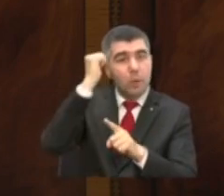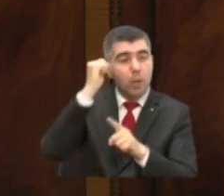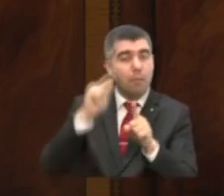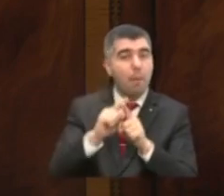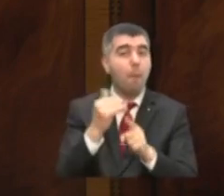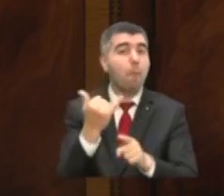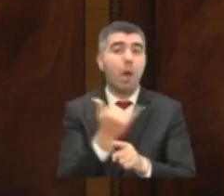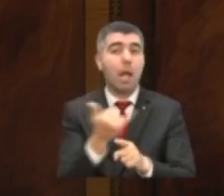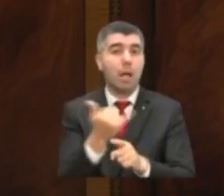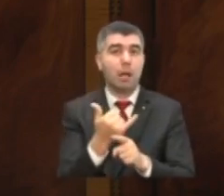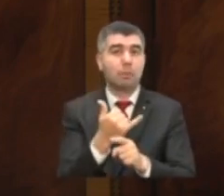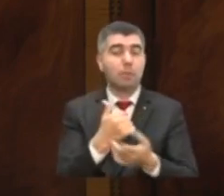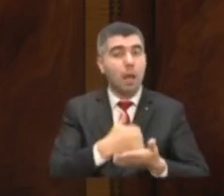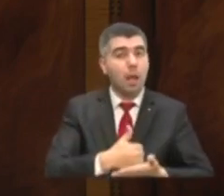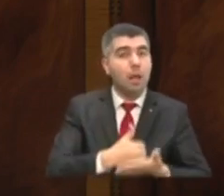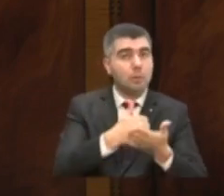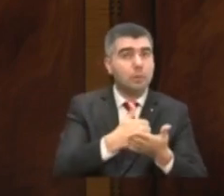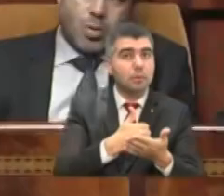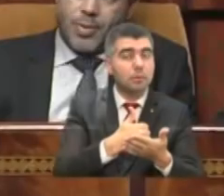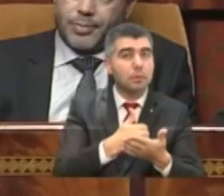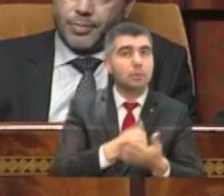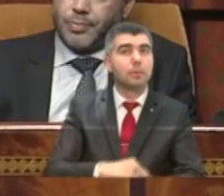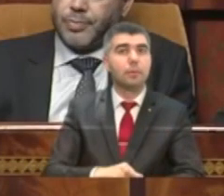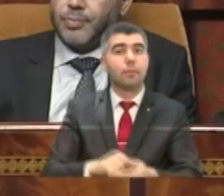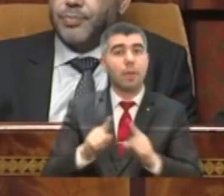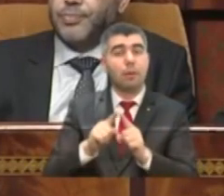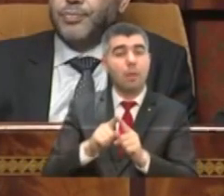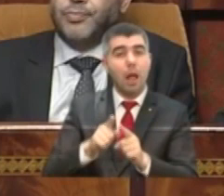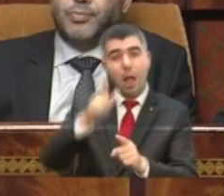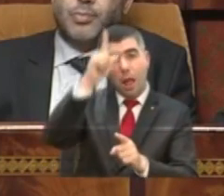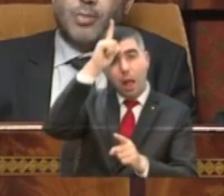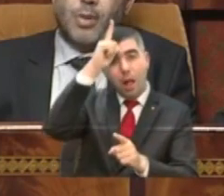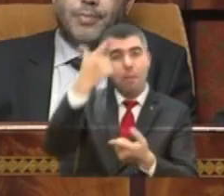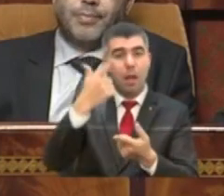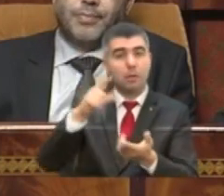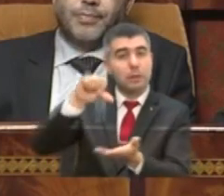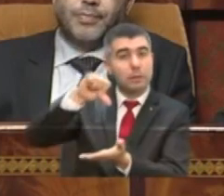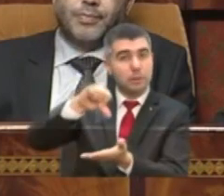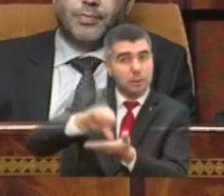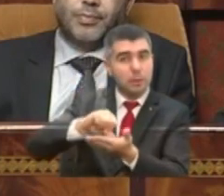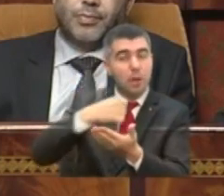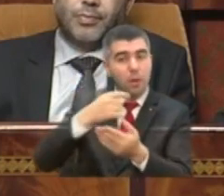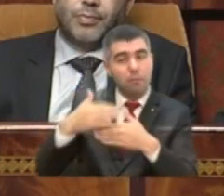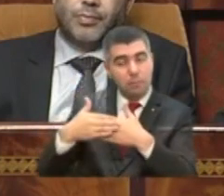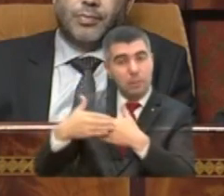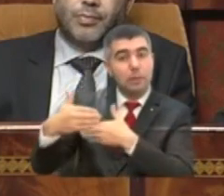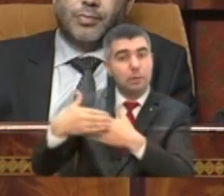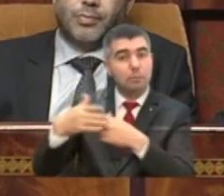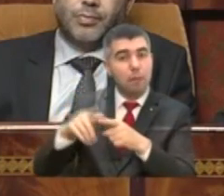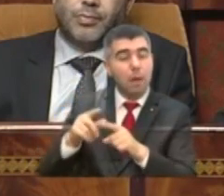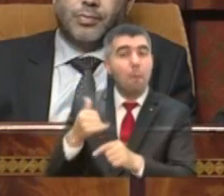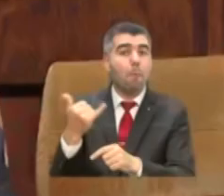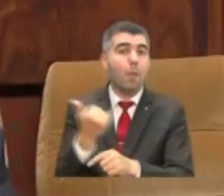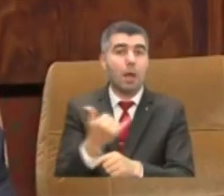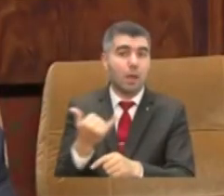اهتمام كبير. لما كتعرفوا في التكوين المهني في ألمانيا الدور ديالو ماشي بحال دول أخرى مجاورة لها، ثم عنده واحد